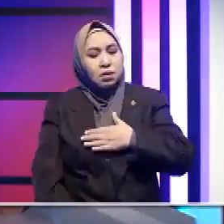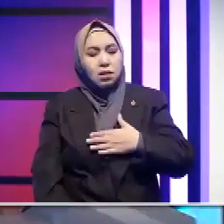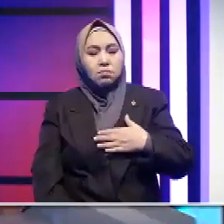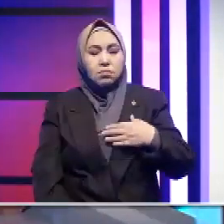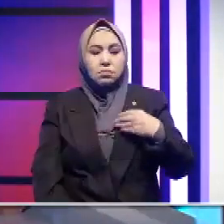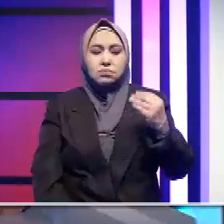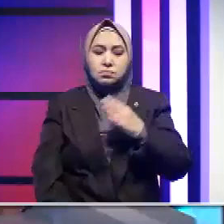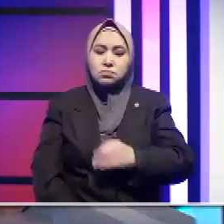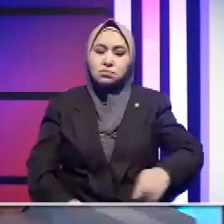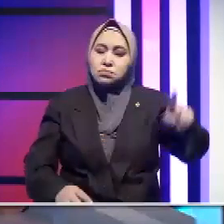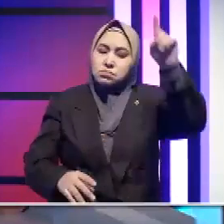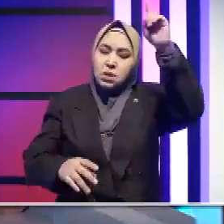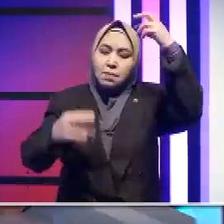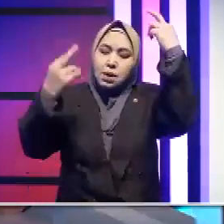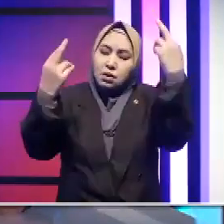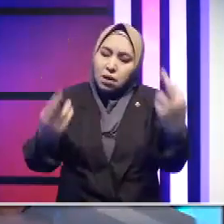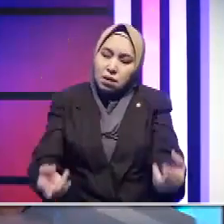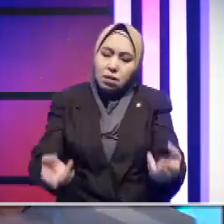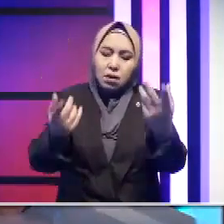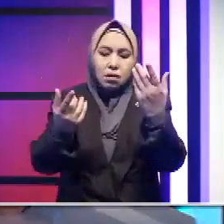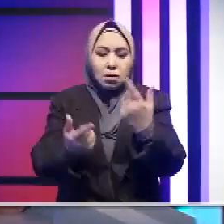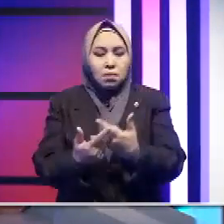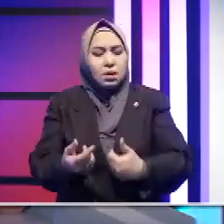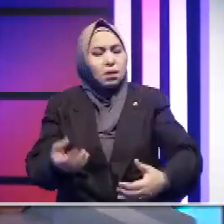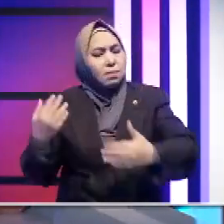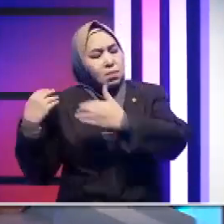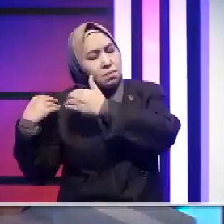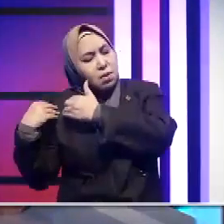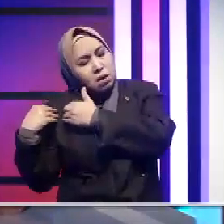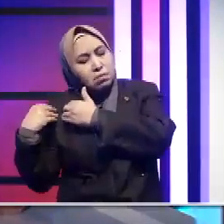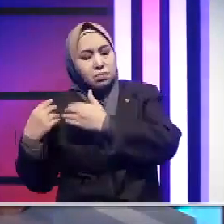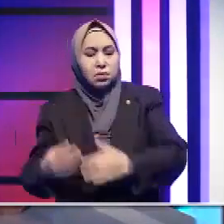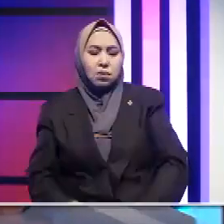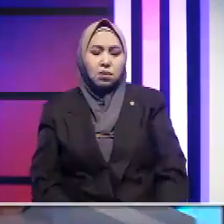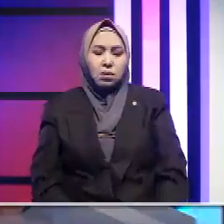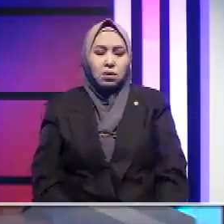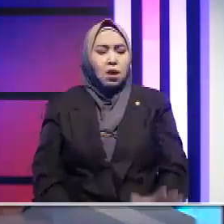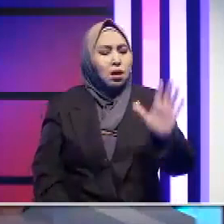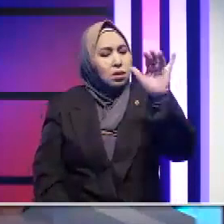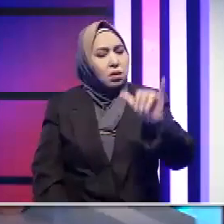haunaa engkau in Sorong reg Hai